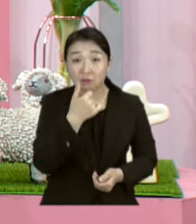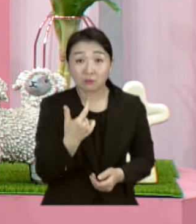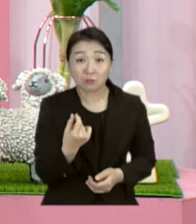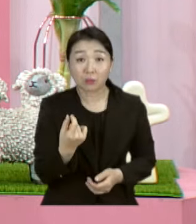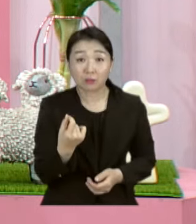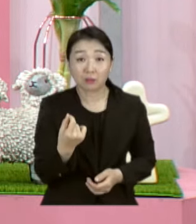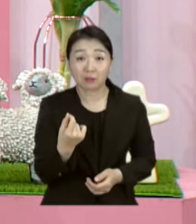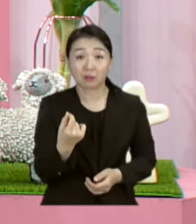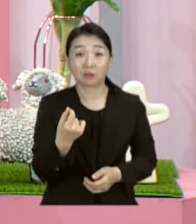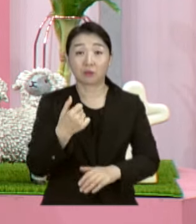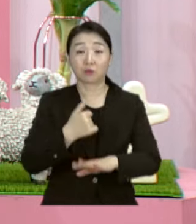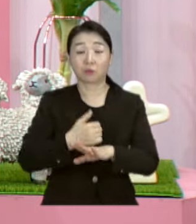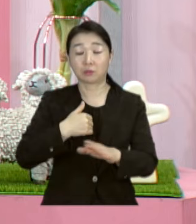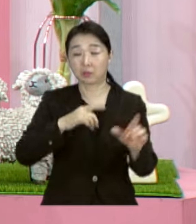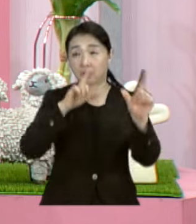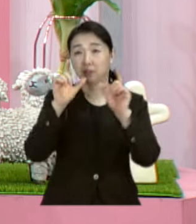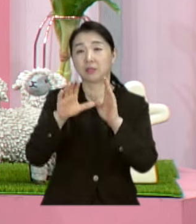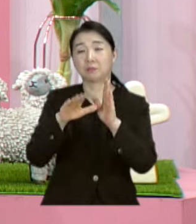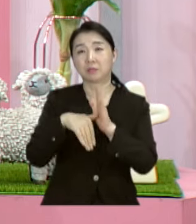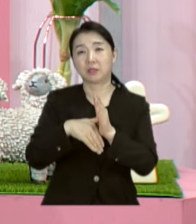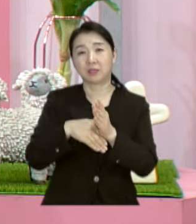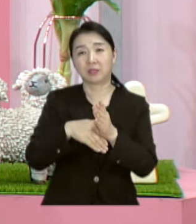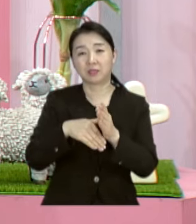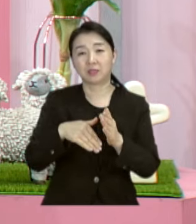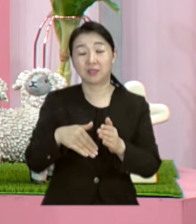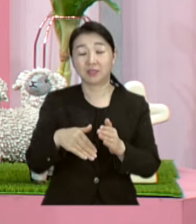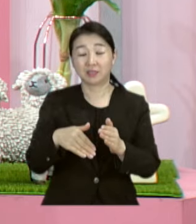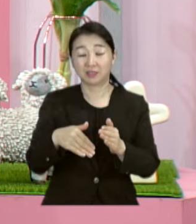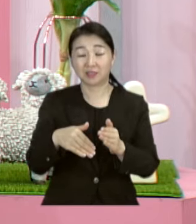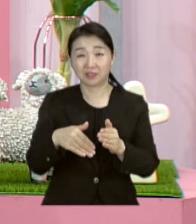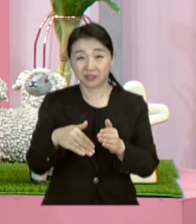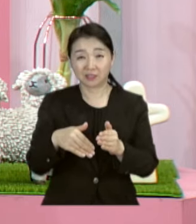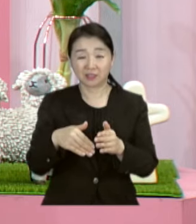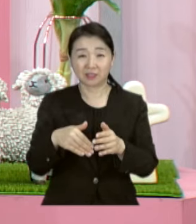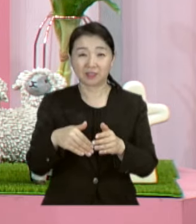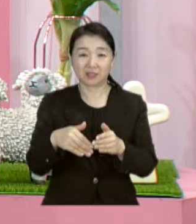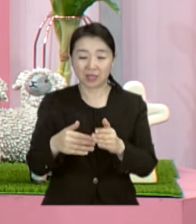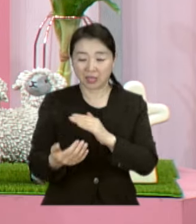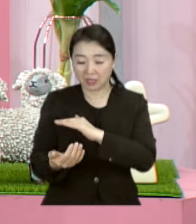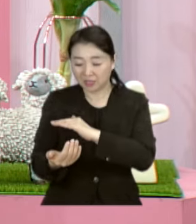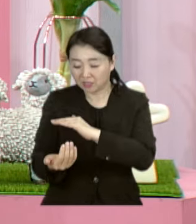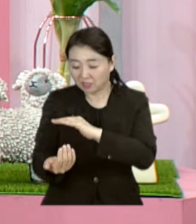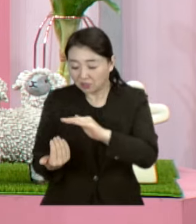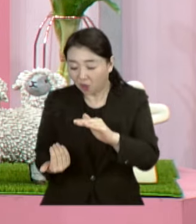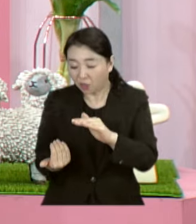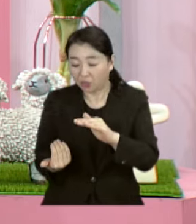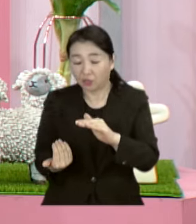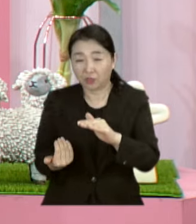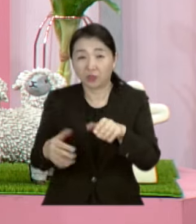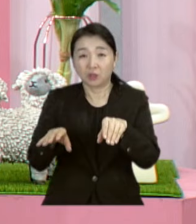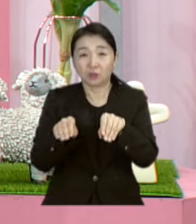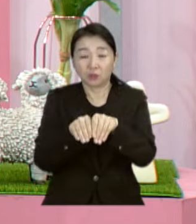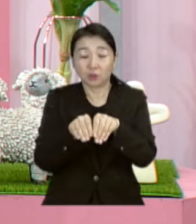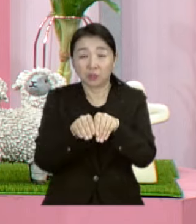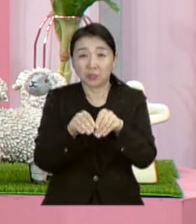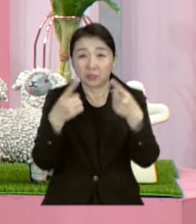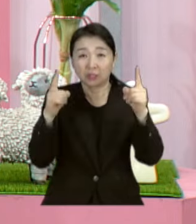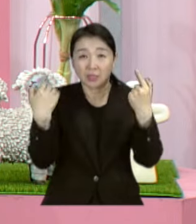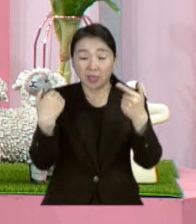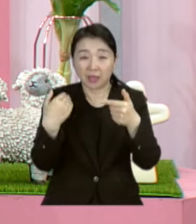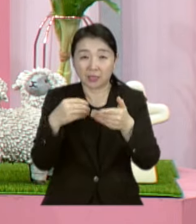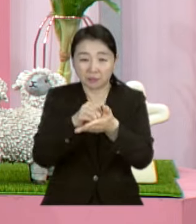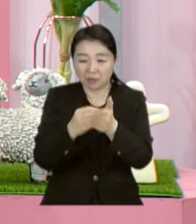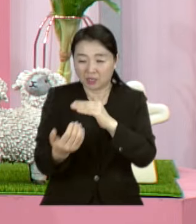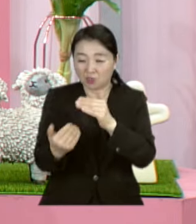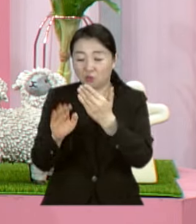면에 저는 저희 삶 가운데 그날이 너무 AD, BC가 갈라지는 정말 은혜를 받았죠. 그럴